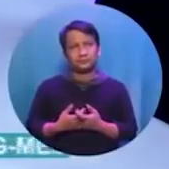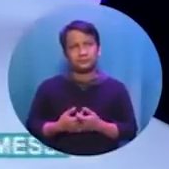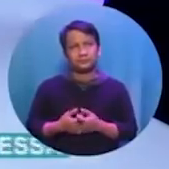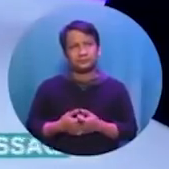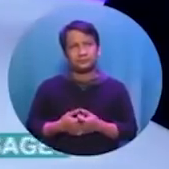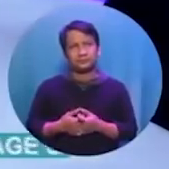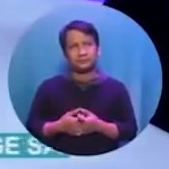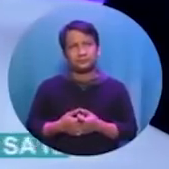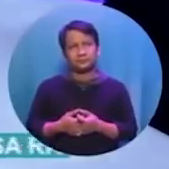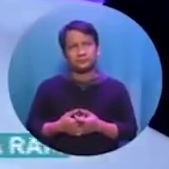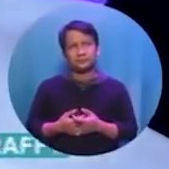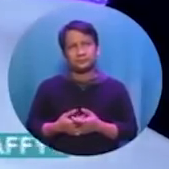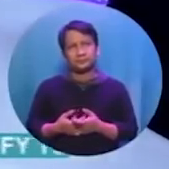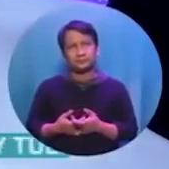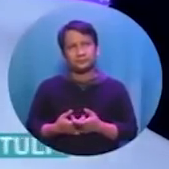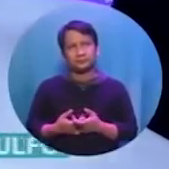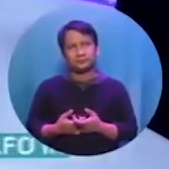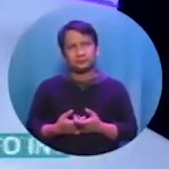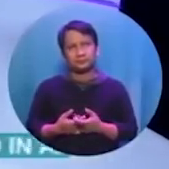5